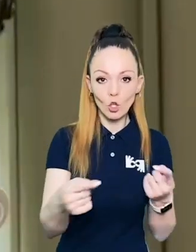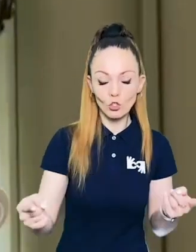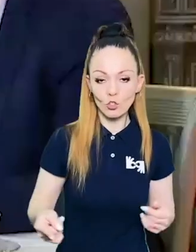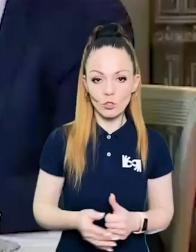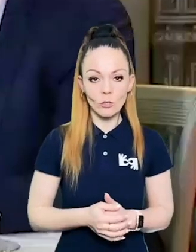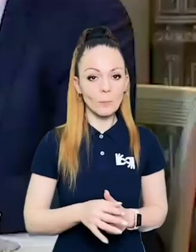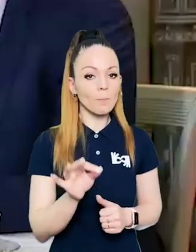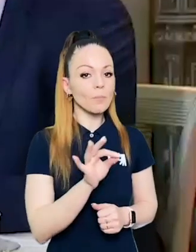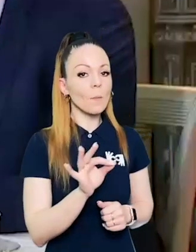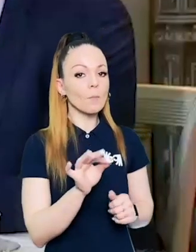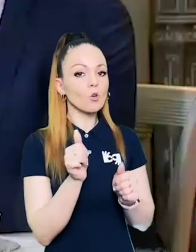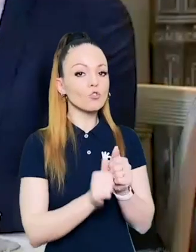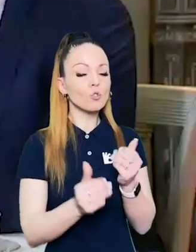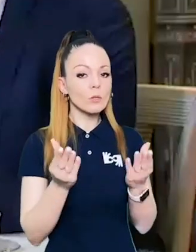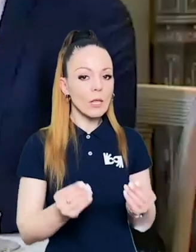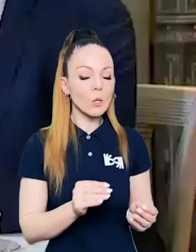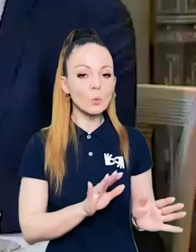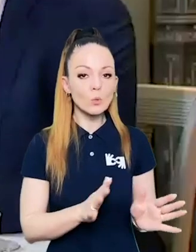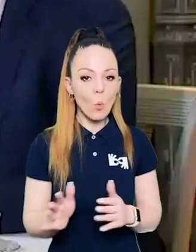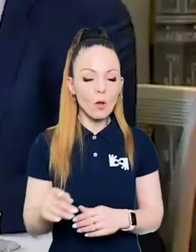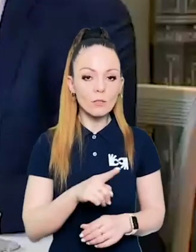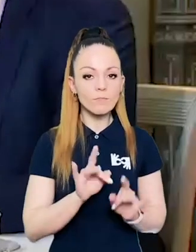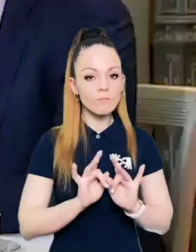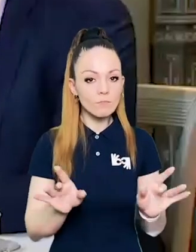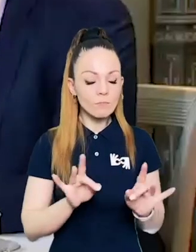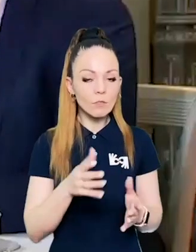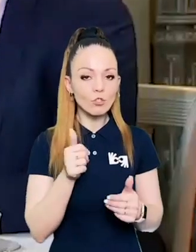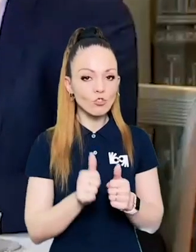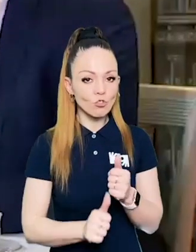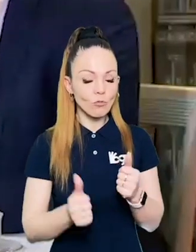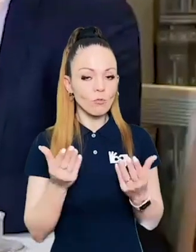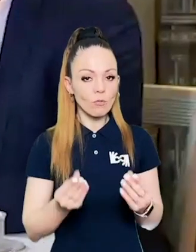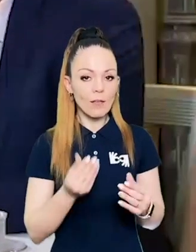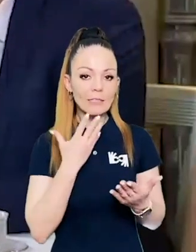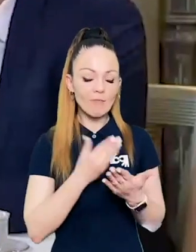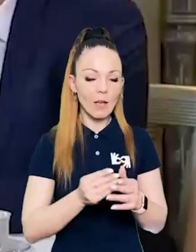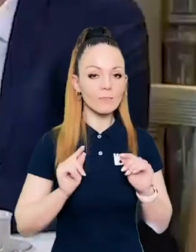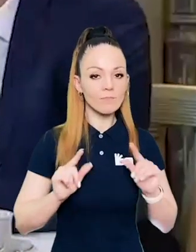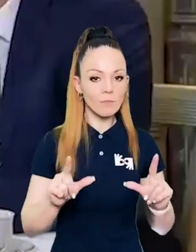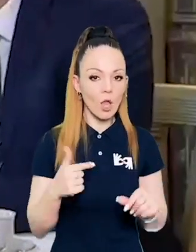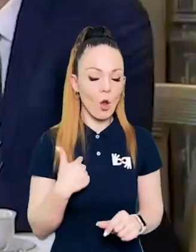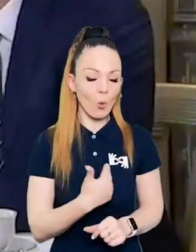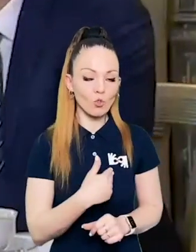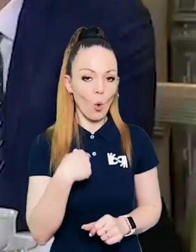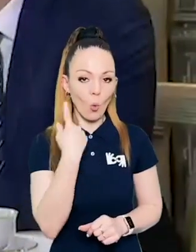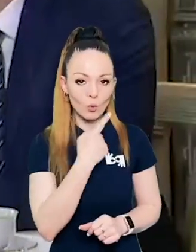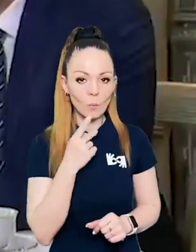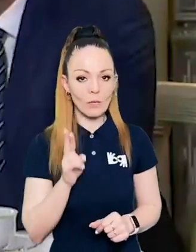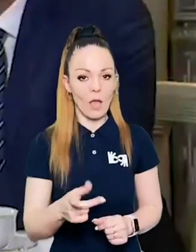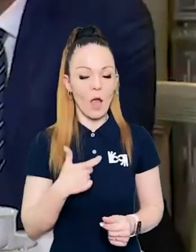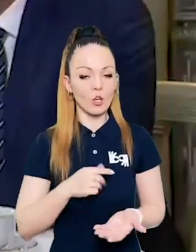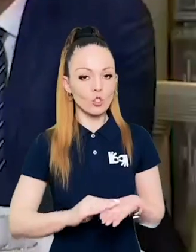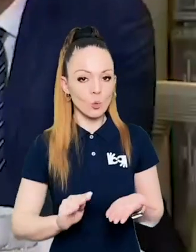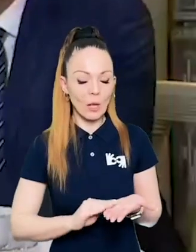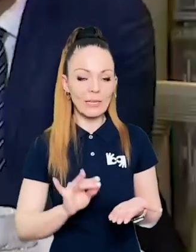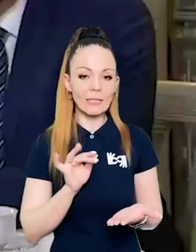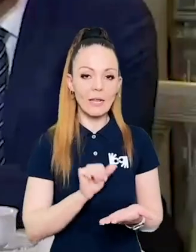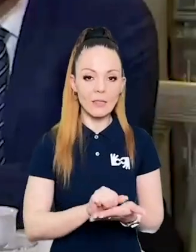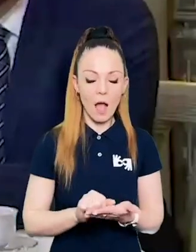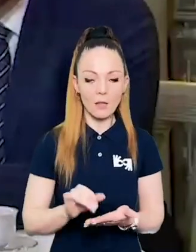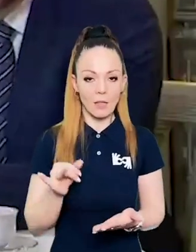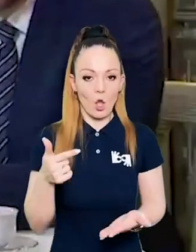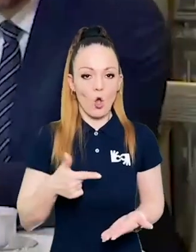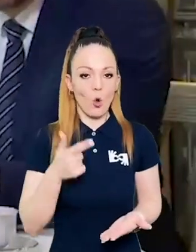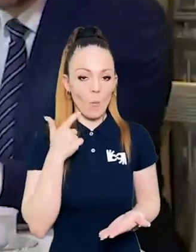інші. Про щоденну ситуацію ви розповідаєте щодня у своїх зверненнях, пане президенте. Хочу вам особисто і як журналіст, і